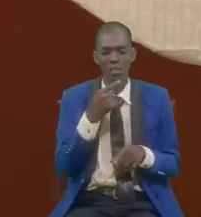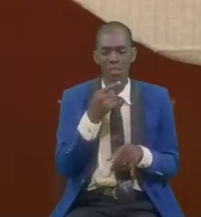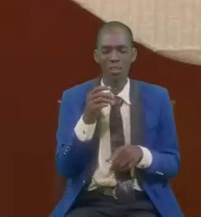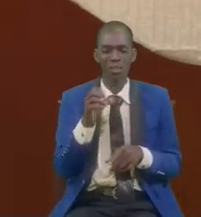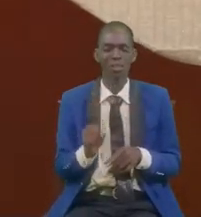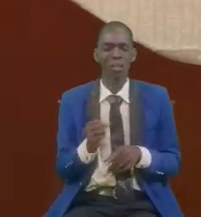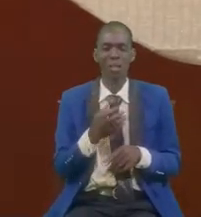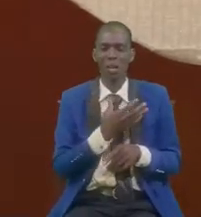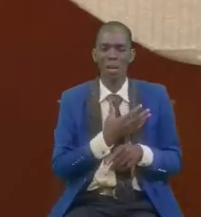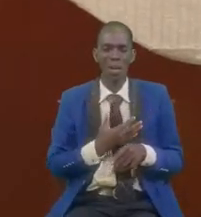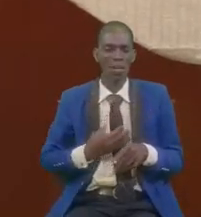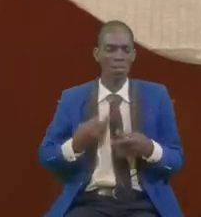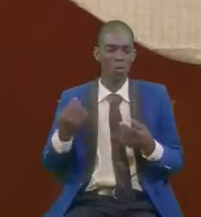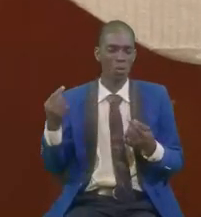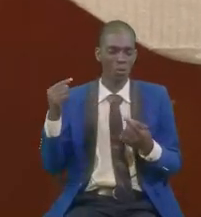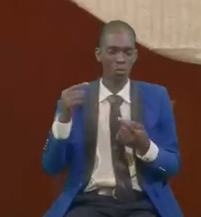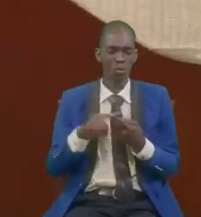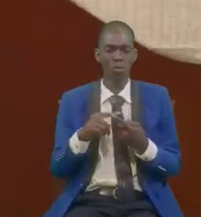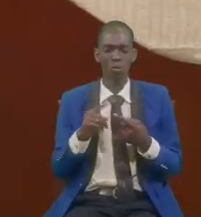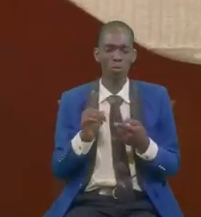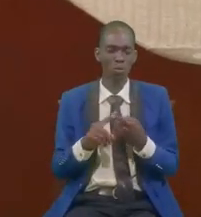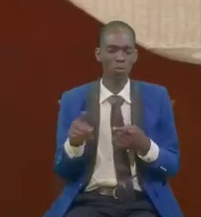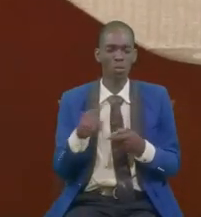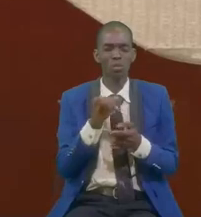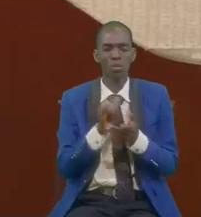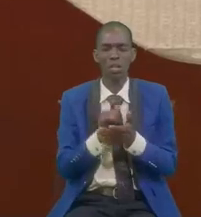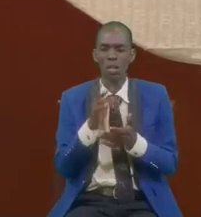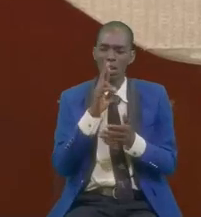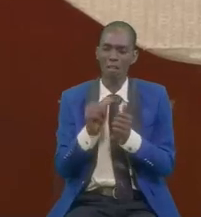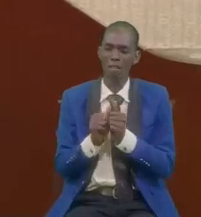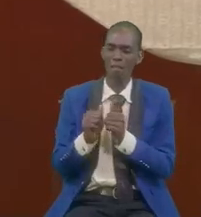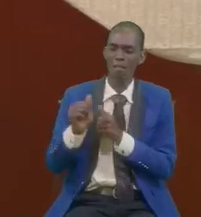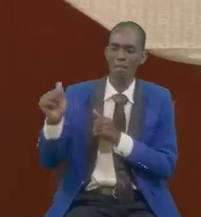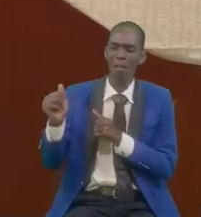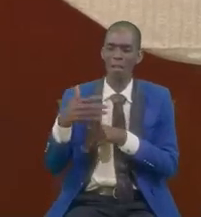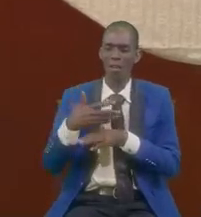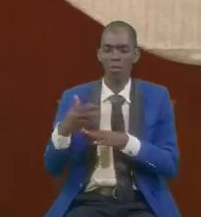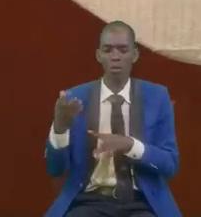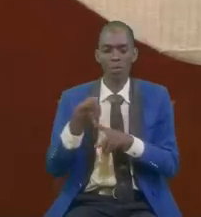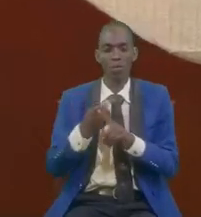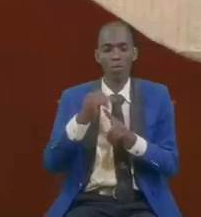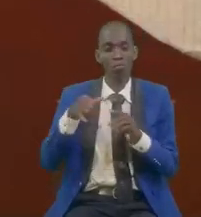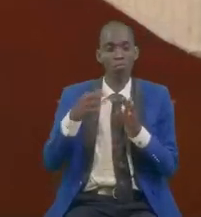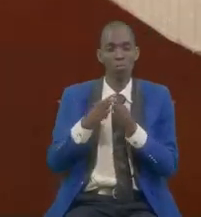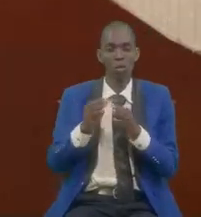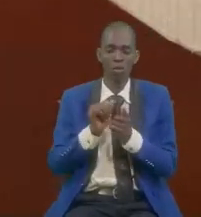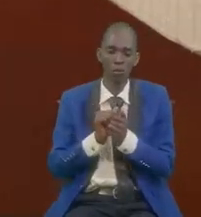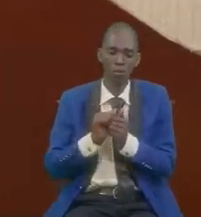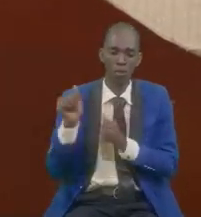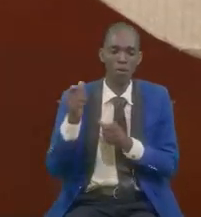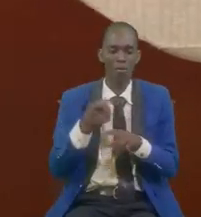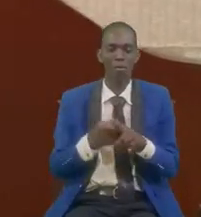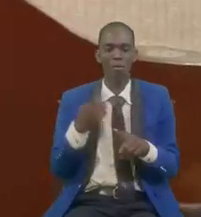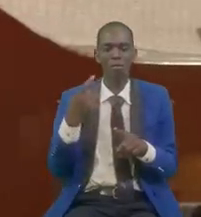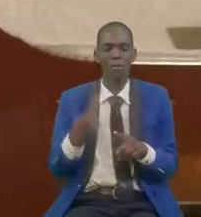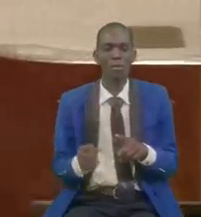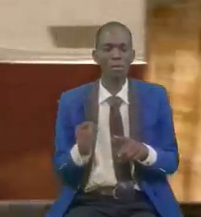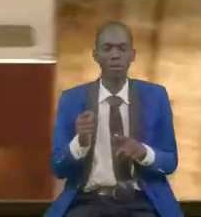pour tous ceux qui sont au loin, loin de Jérusalem, qui sont loin du